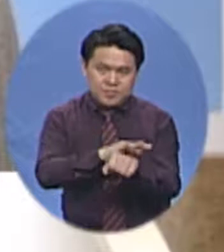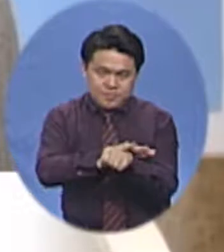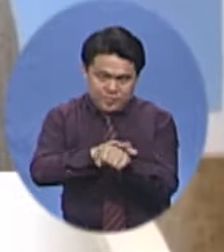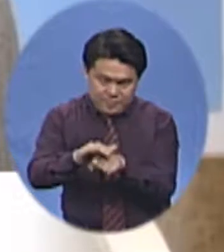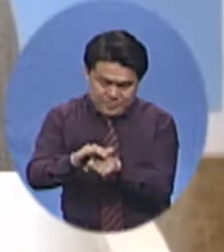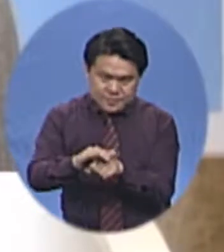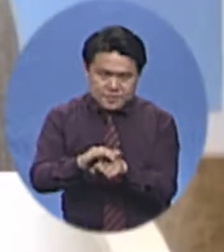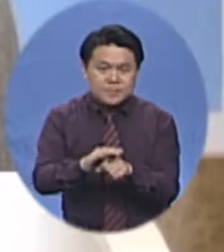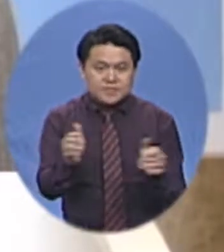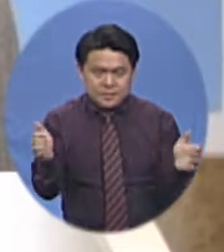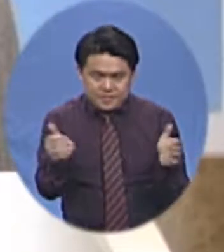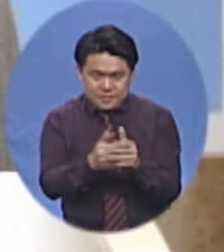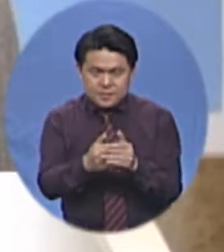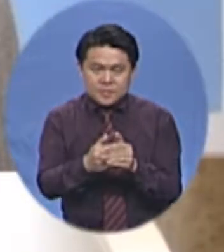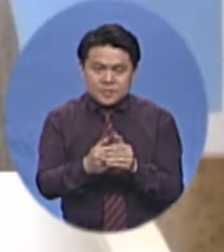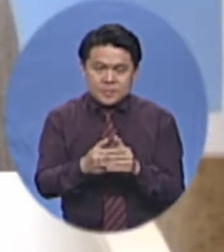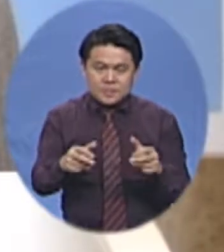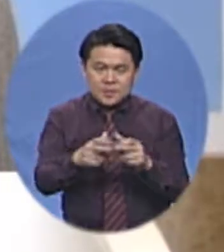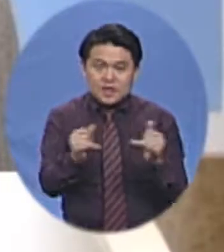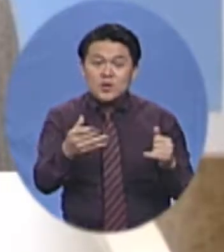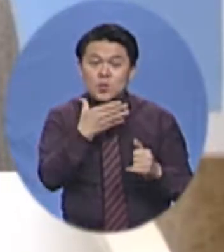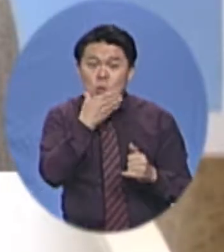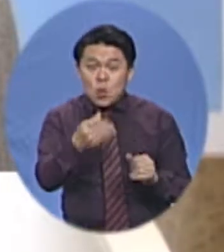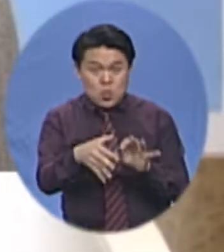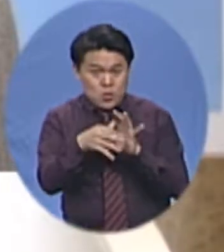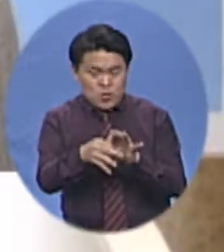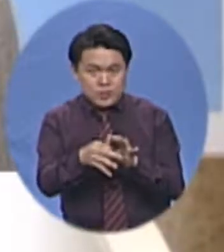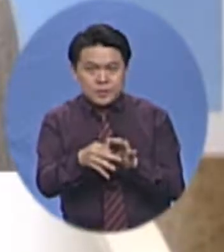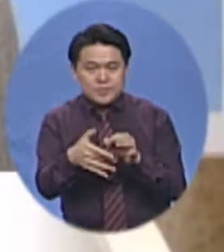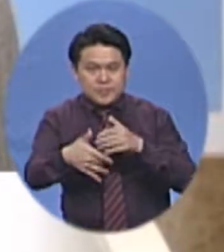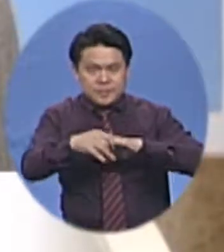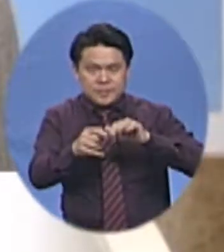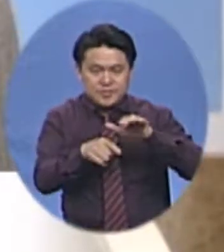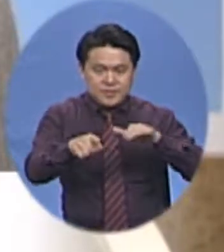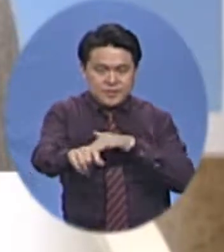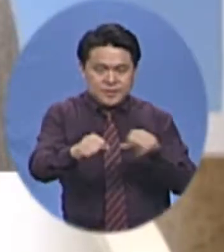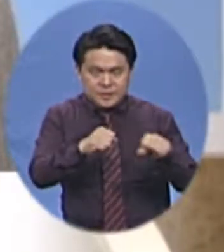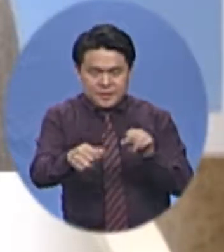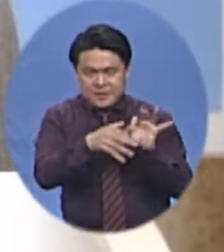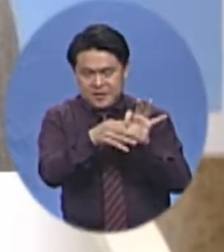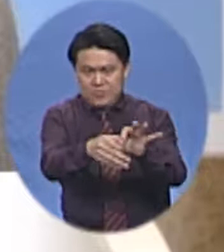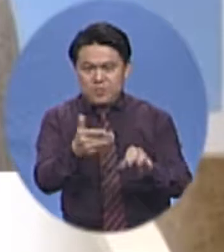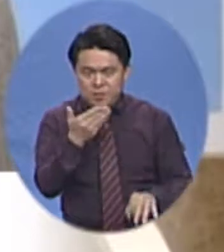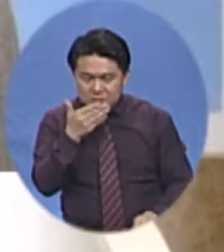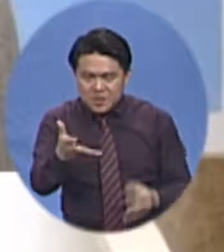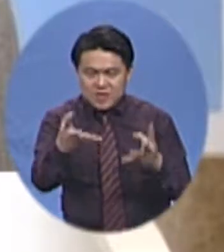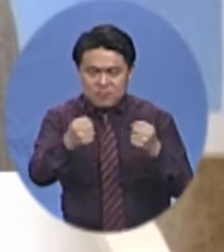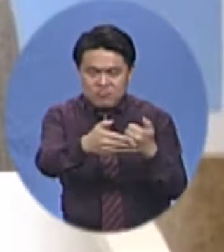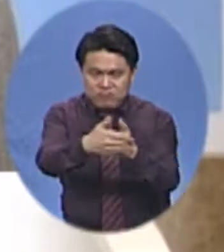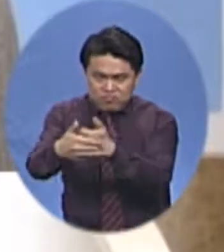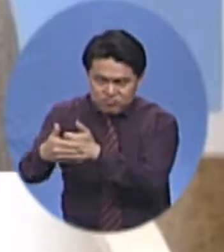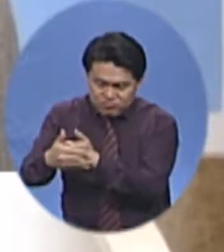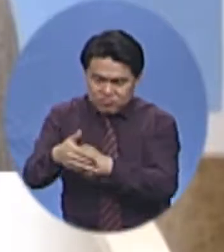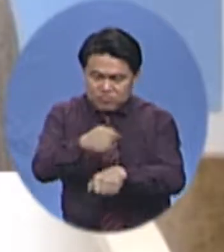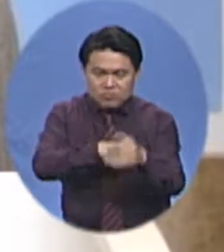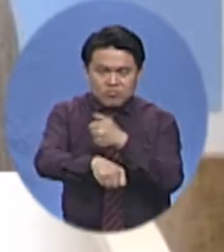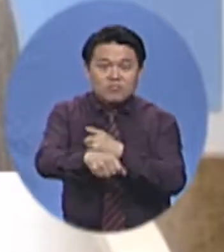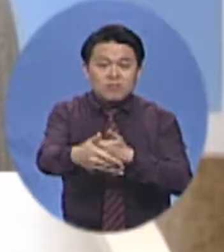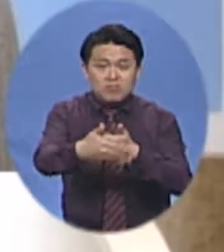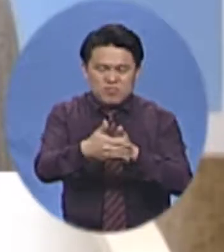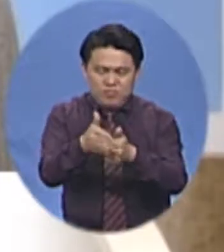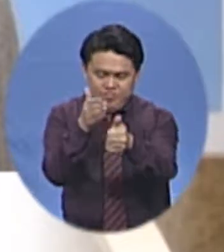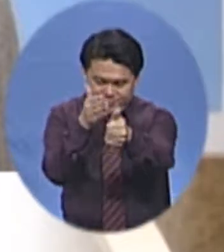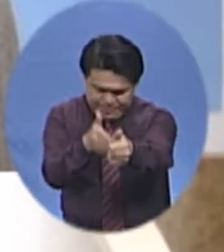4년간을 마무리하고 또 우리 장애인 복지에 있어서 지장협이 선두에 맏형 역할을 할 수 있도록 특별히 저